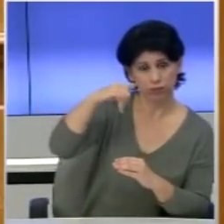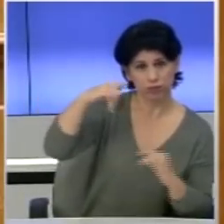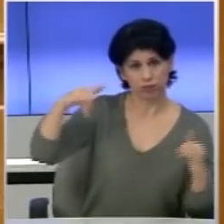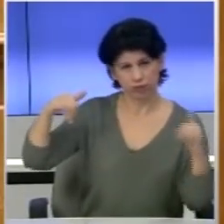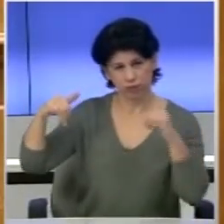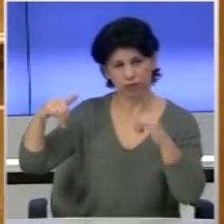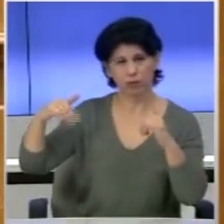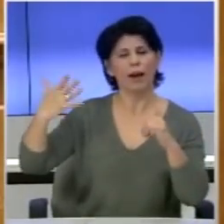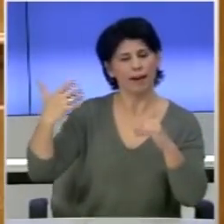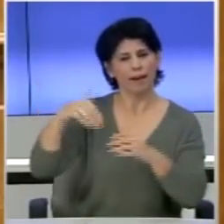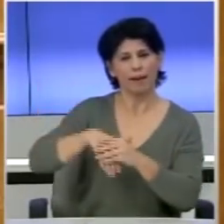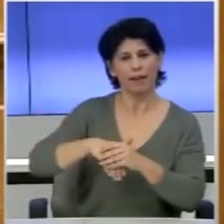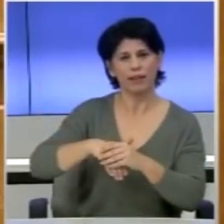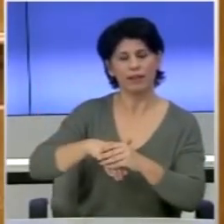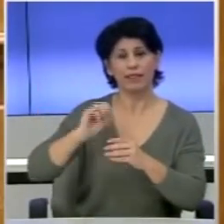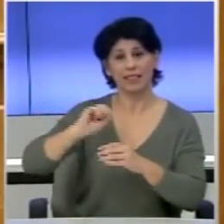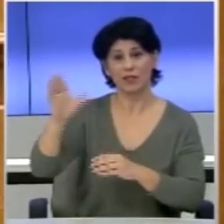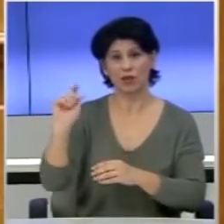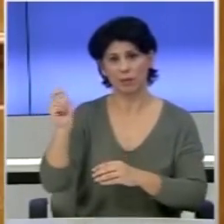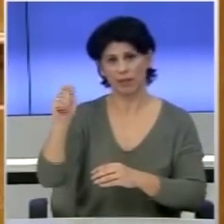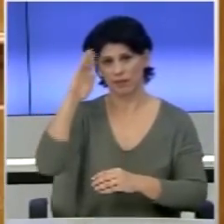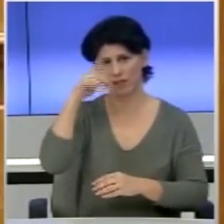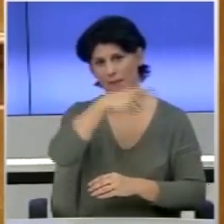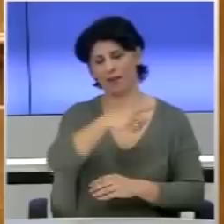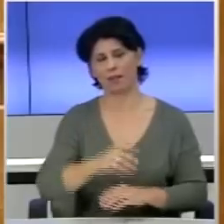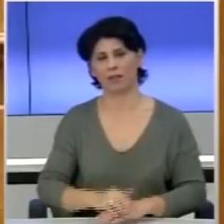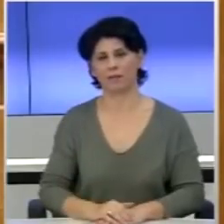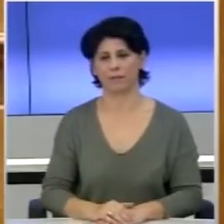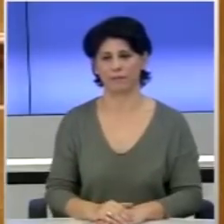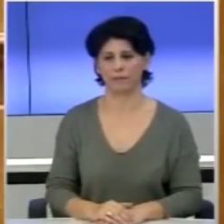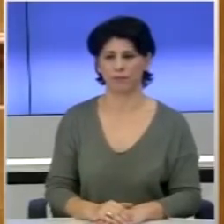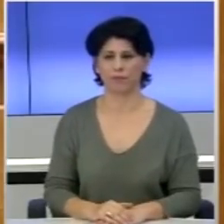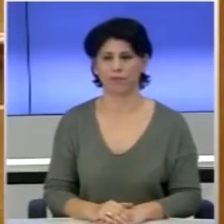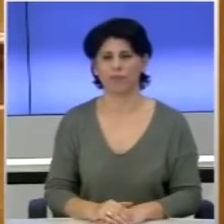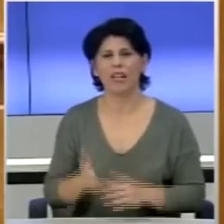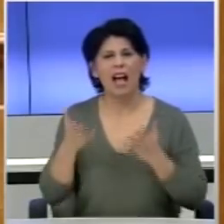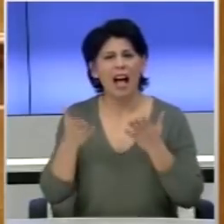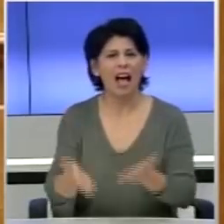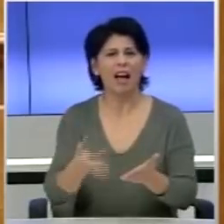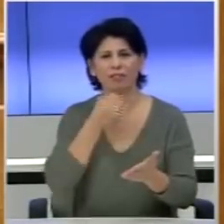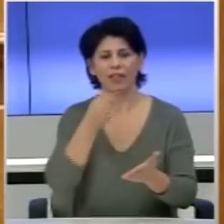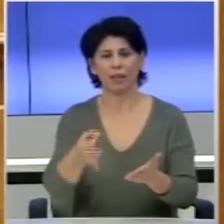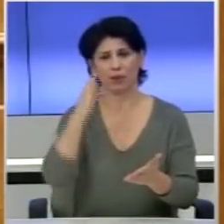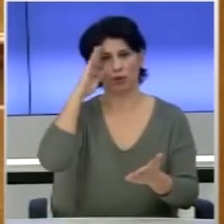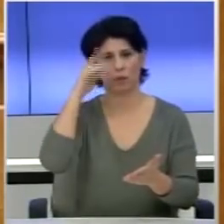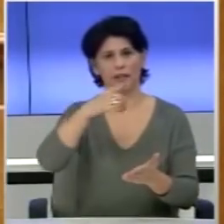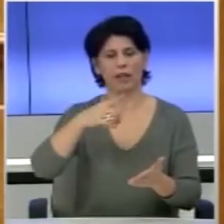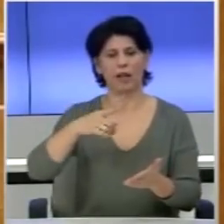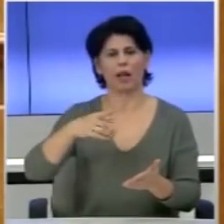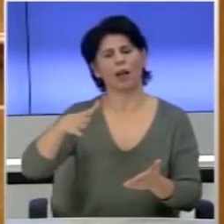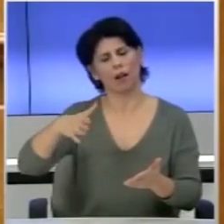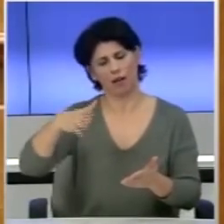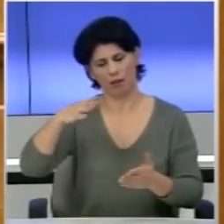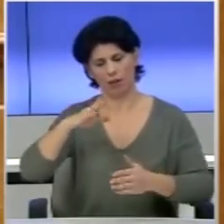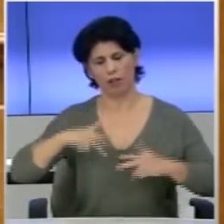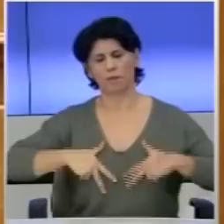ανατολικά σχέδια και στην εξωτερική πολιτική των ΗΠΑ. Αυτά ανέφερε το Αμερικάνικο Πεντάγωνο